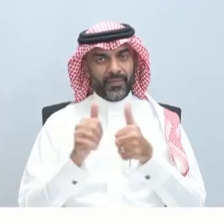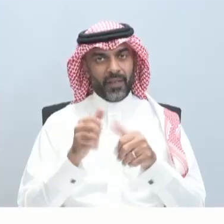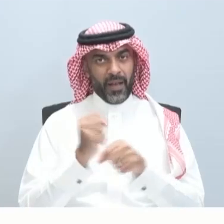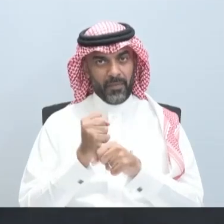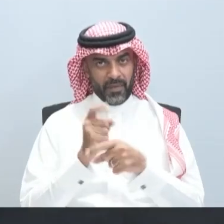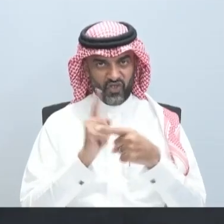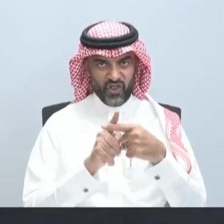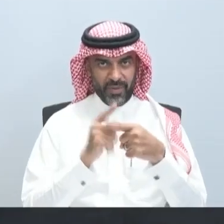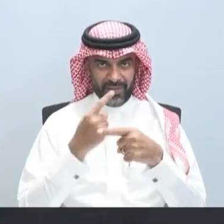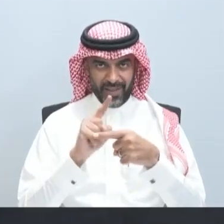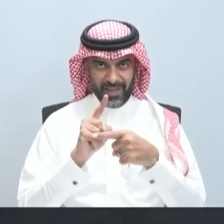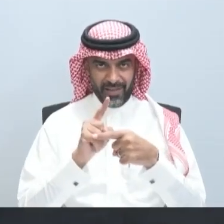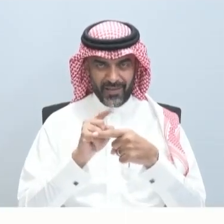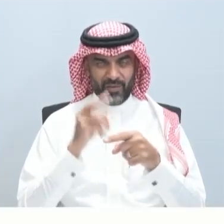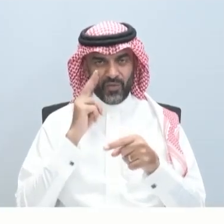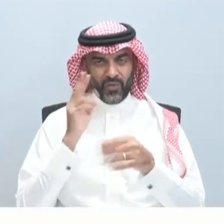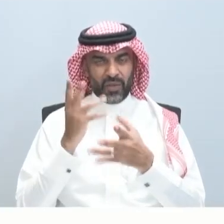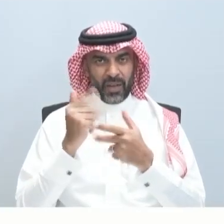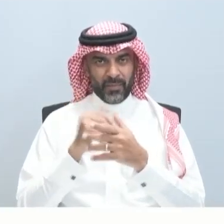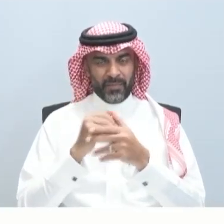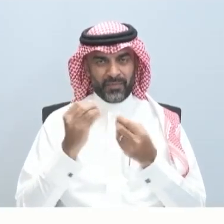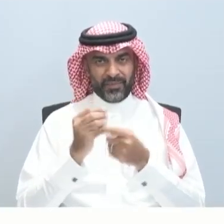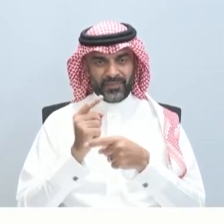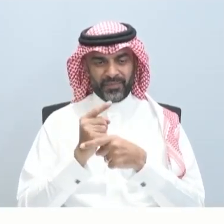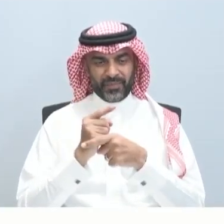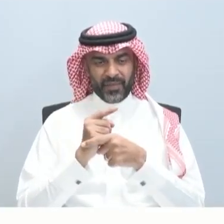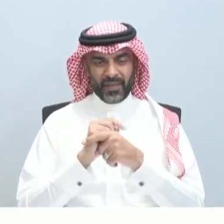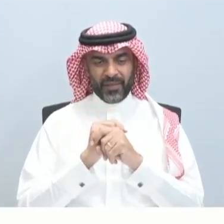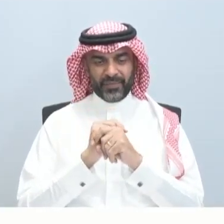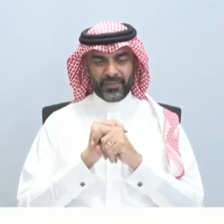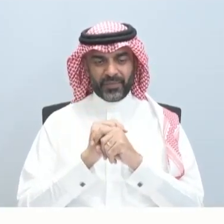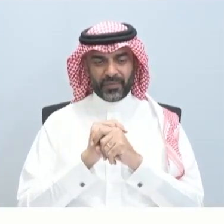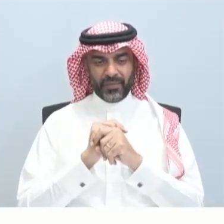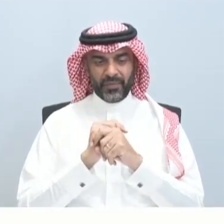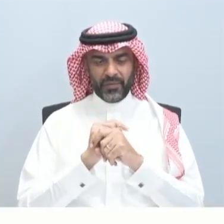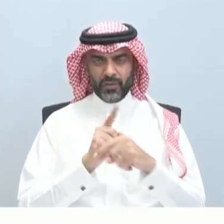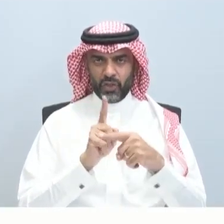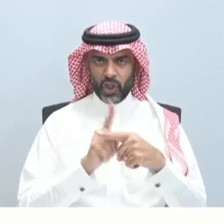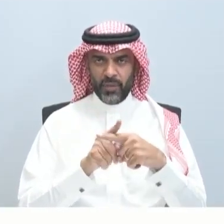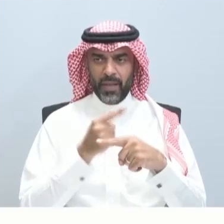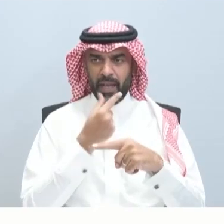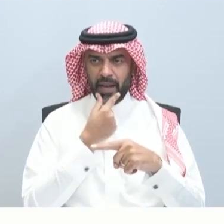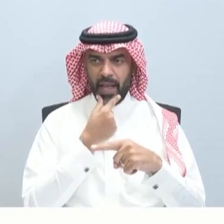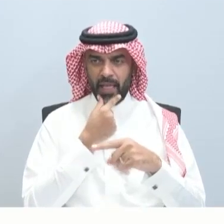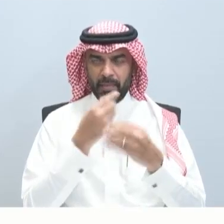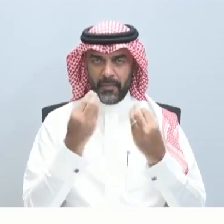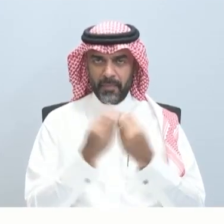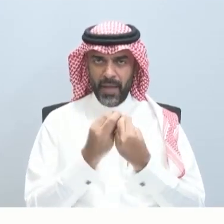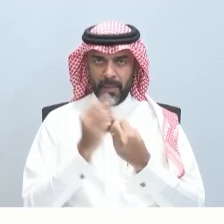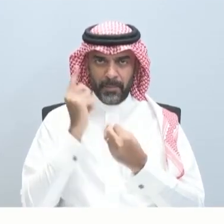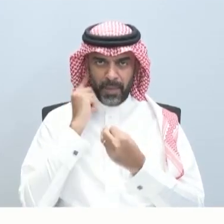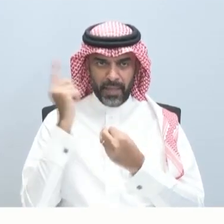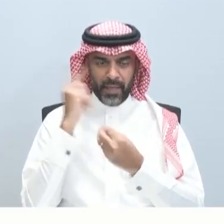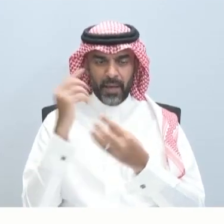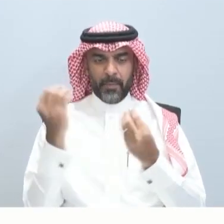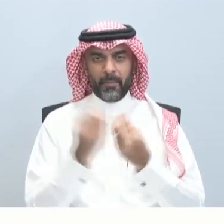هاي مبدعين صوت الاجابه بارك الله فيكم المطلوبه ابنائي وبناتي ان نوجد العدد الاجمالي للسكان